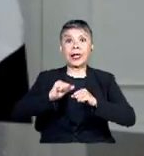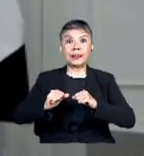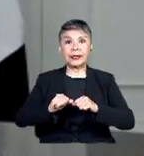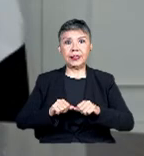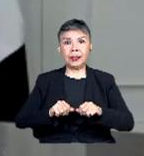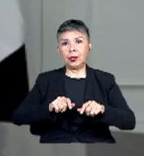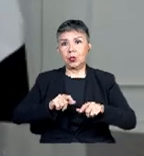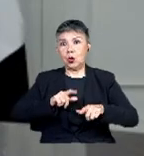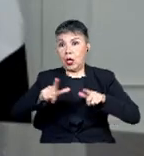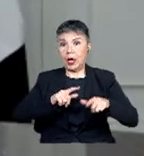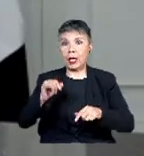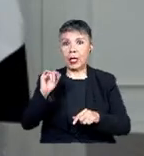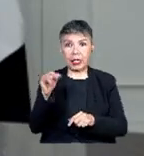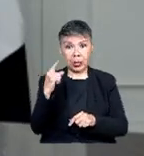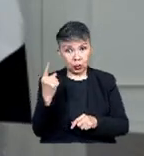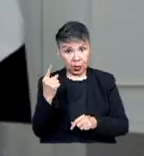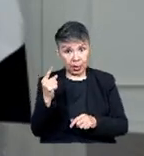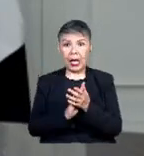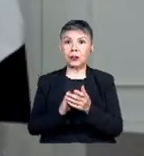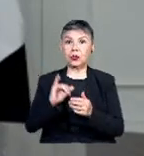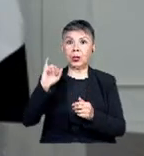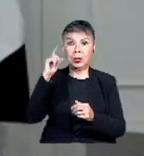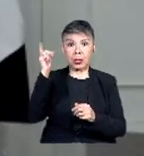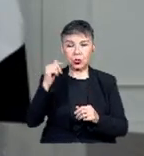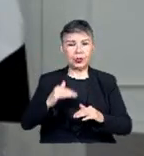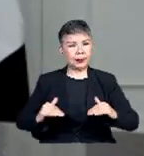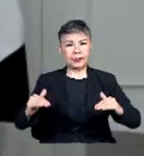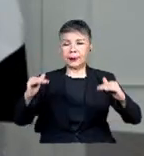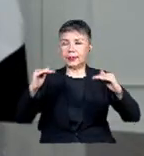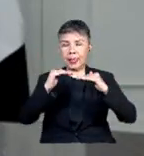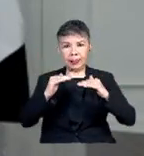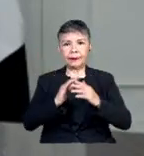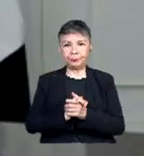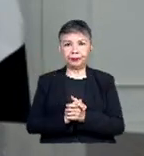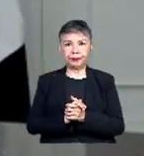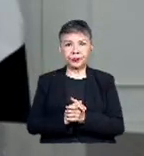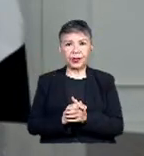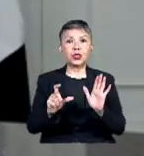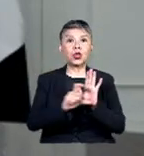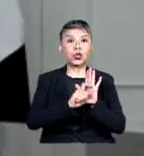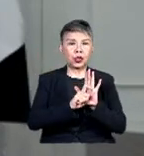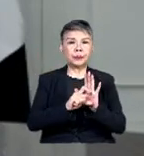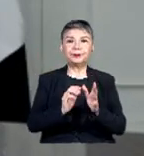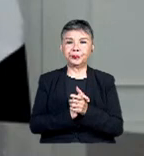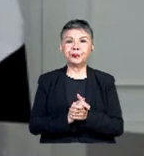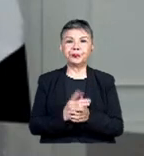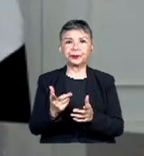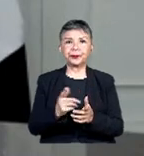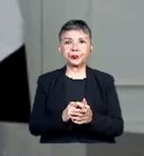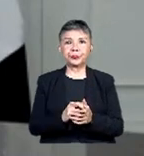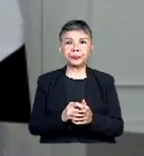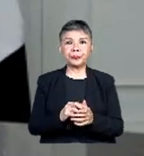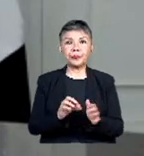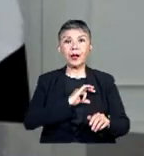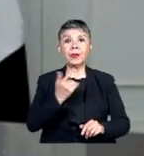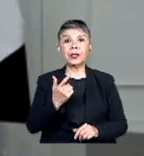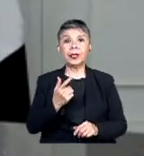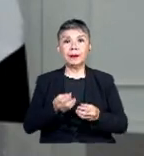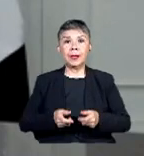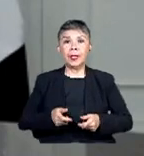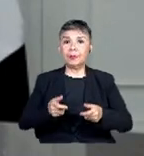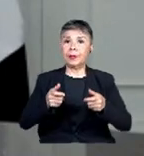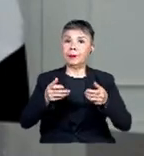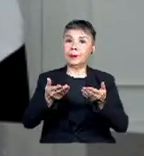multi event nasional itu sama persis. Sebagai contoh misalnya Bapak Presiden